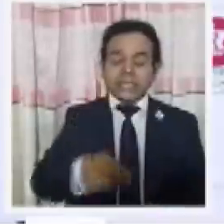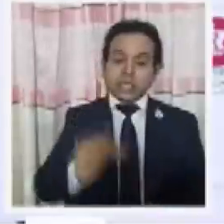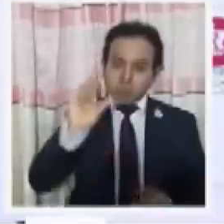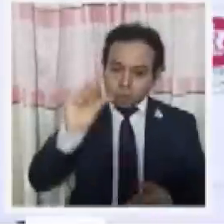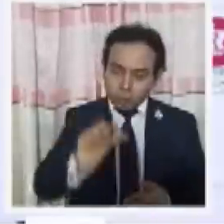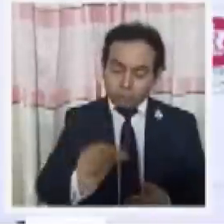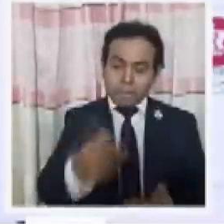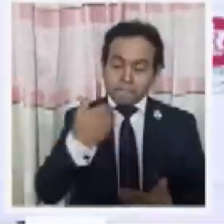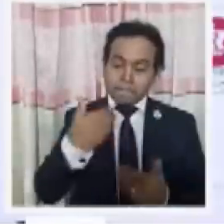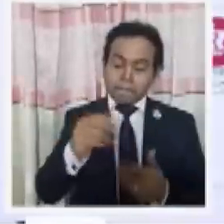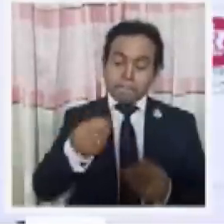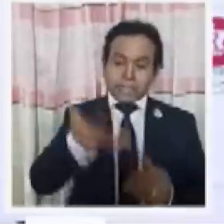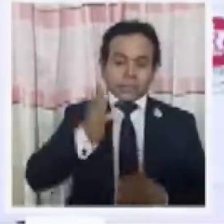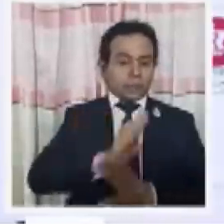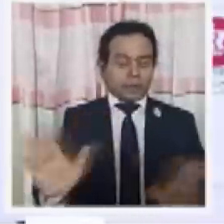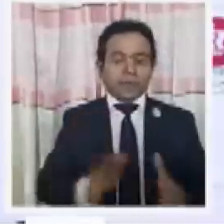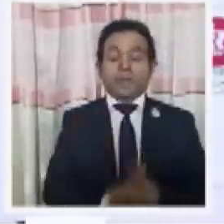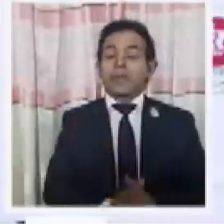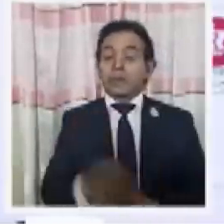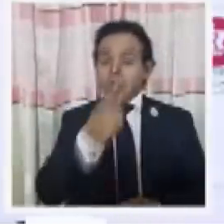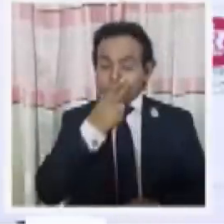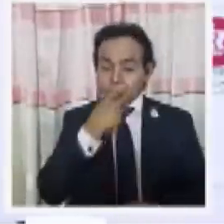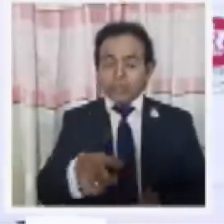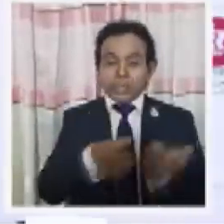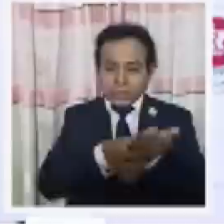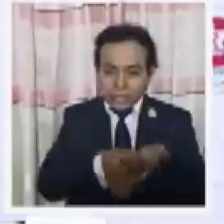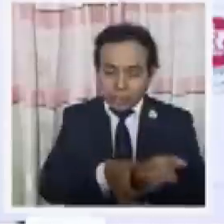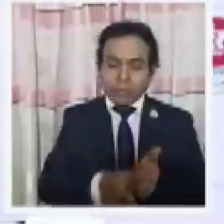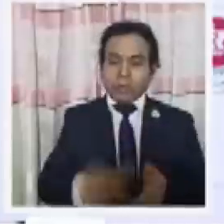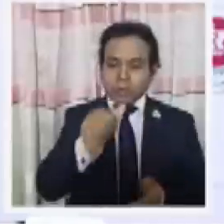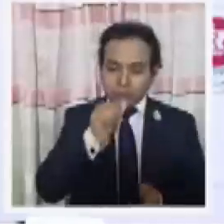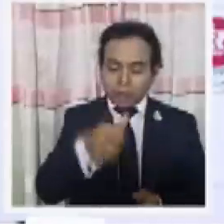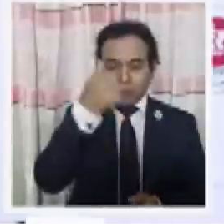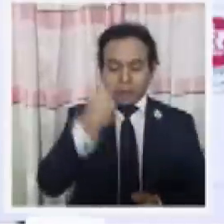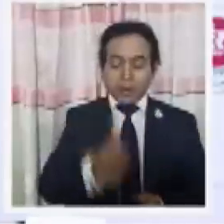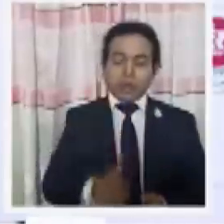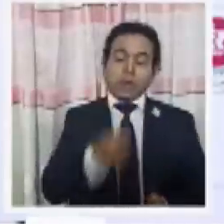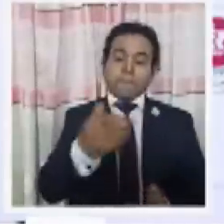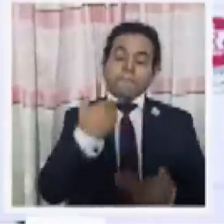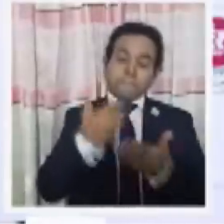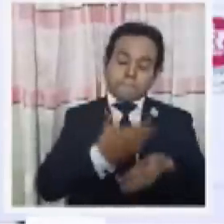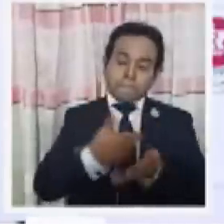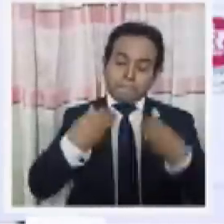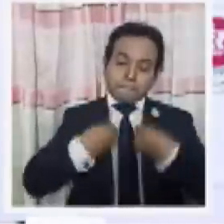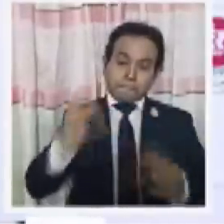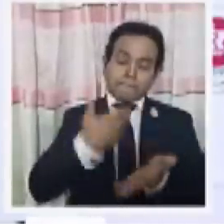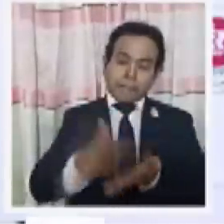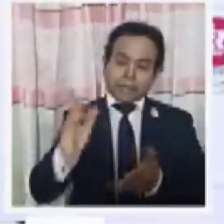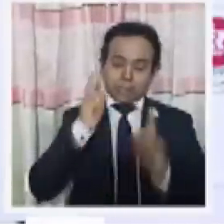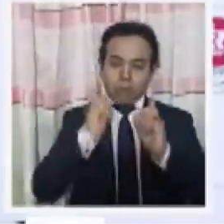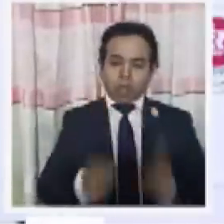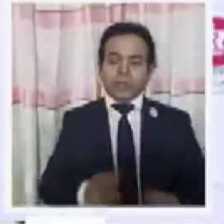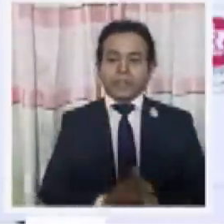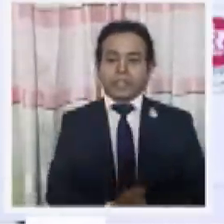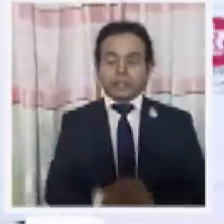সীমিতভাবে খেতে হবে এবং চিনিযুক্ত খাবারও সীমিত পরিমাণে খেতে হবে। যে কোনো ধরনের ধূমপান